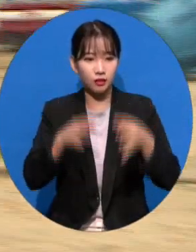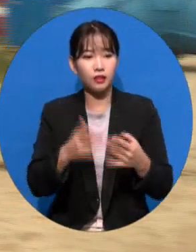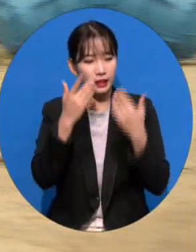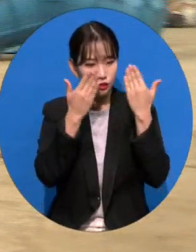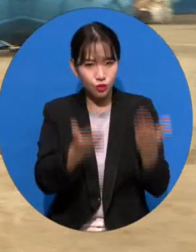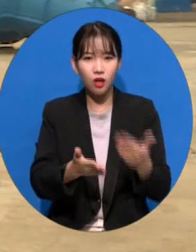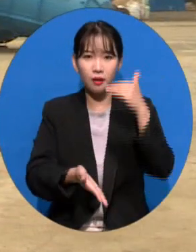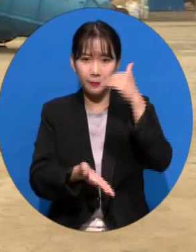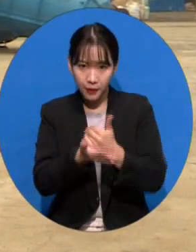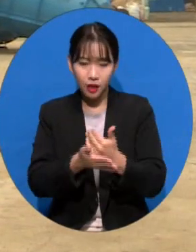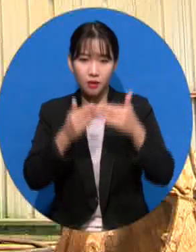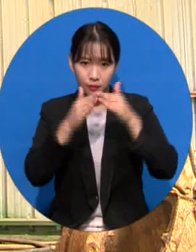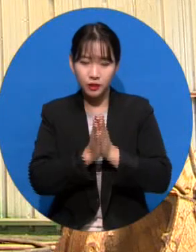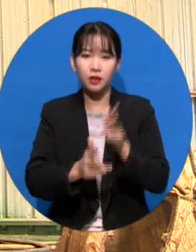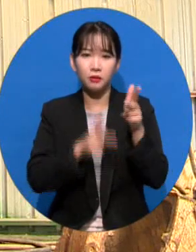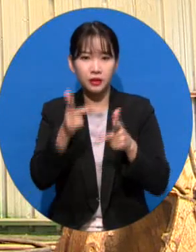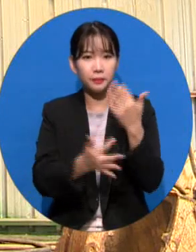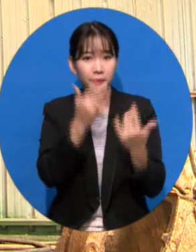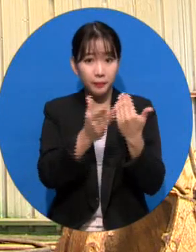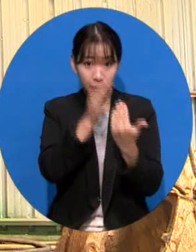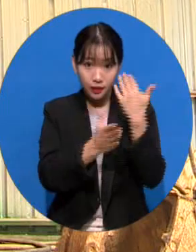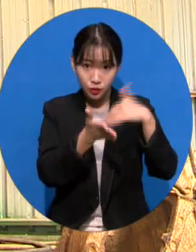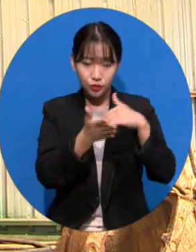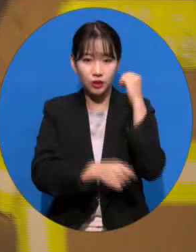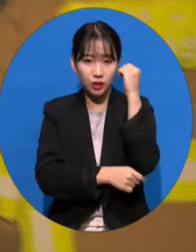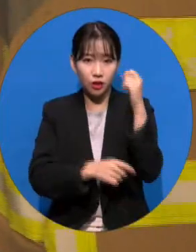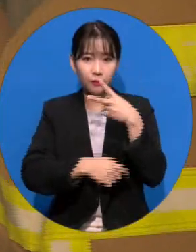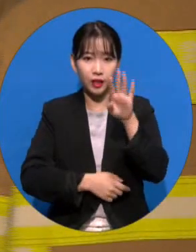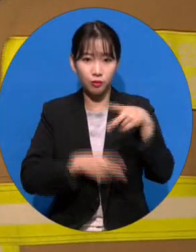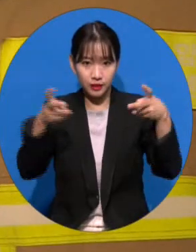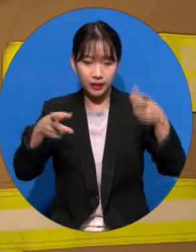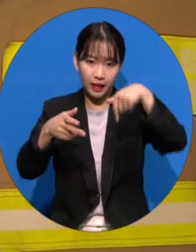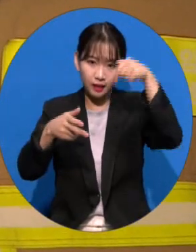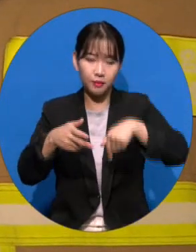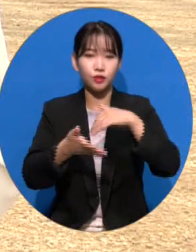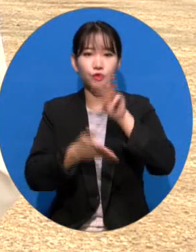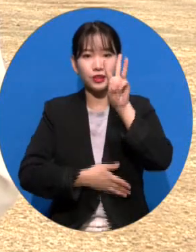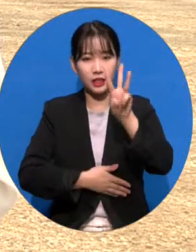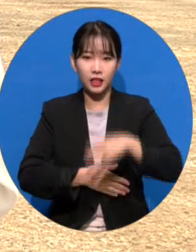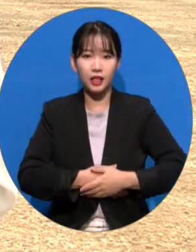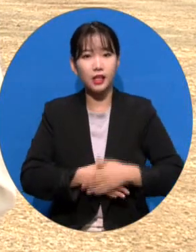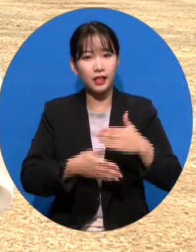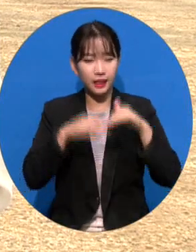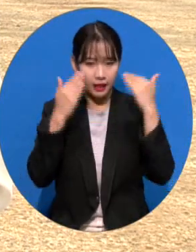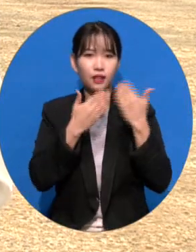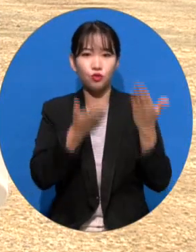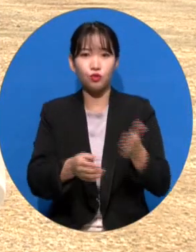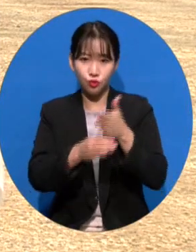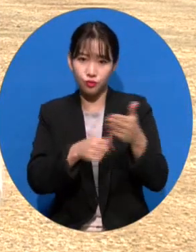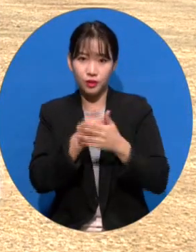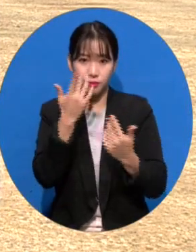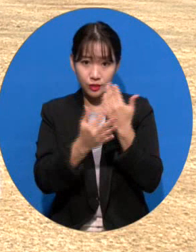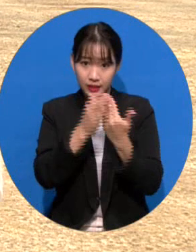휴업이나 폐업으로 문을 닫은 공장에서 일어난 화재는 영암 대불산단에서만 3건입니다. 모두 휴업 상태였기 때문에